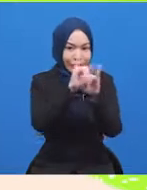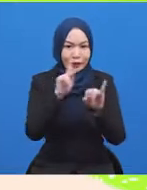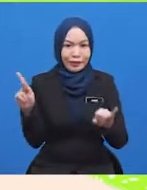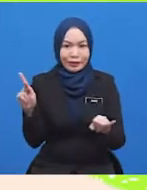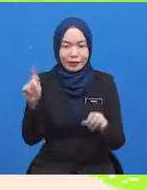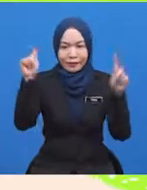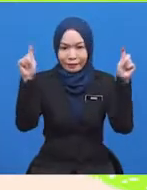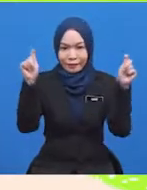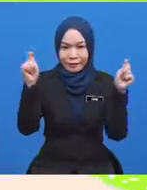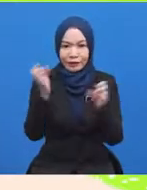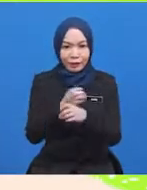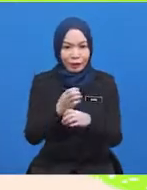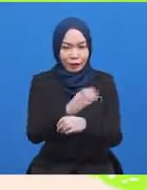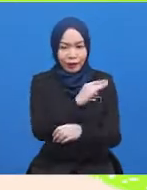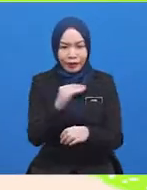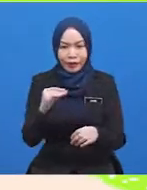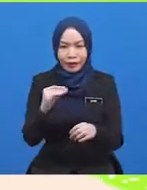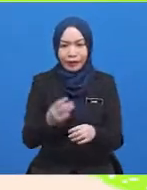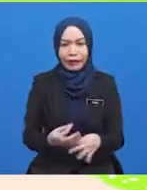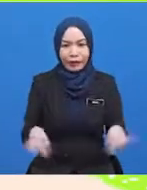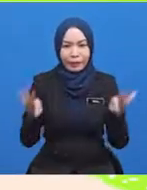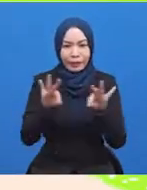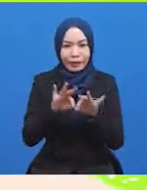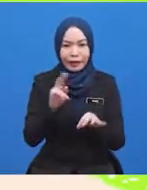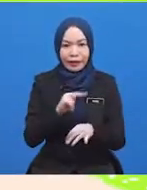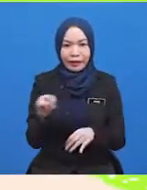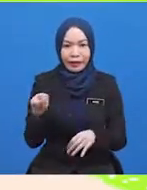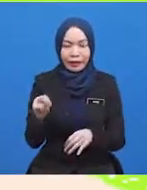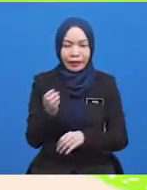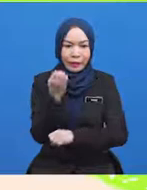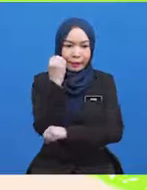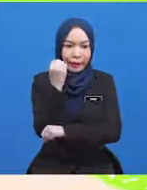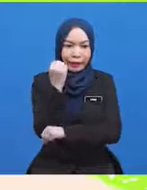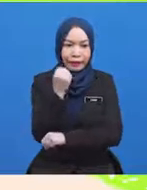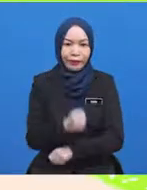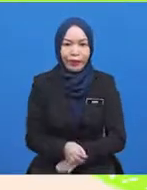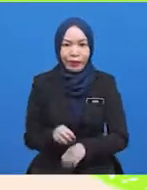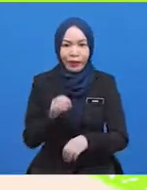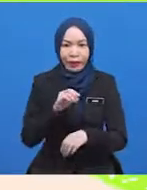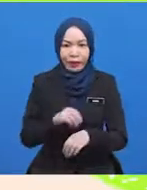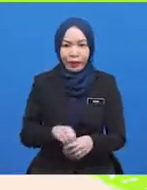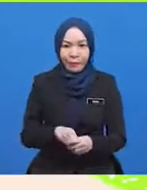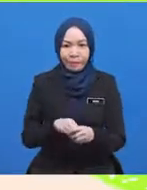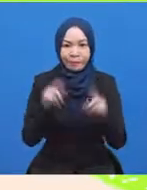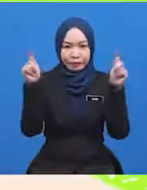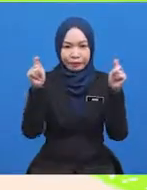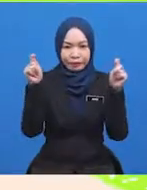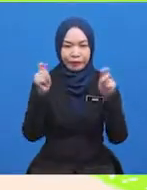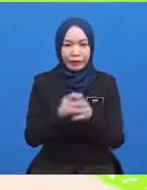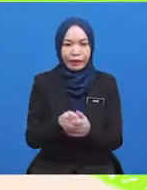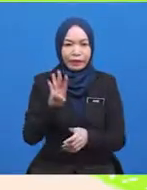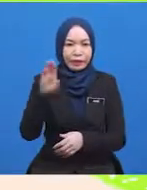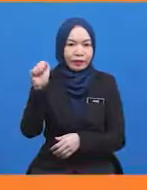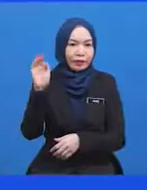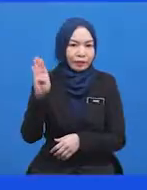pembentukan dan kepentingan batuan yang merupakan bab ke-6 dalam subjek geografi tingkatan